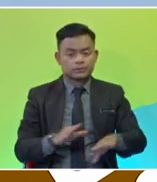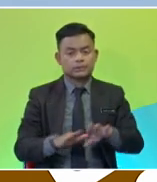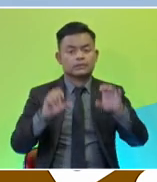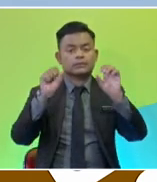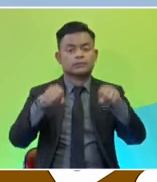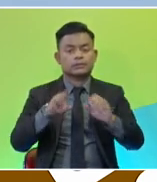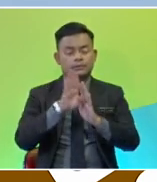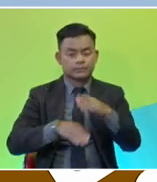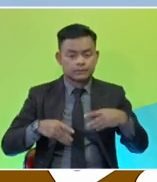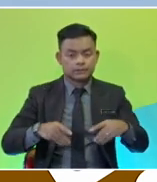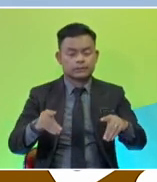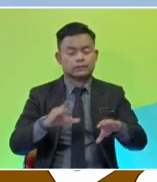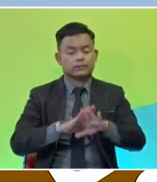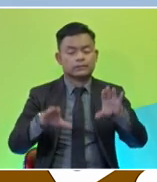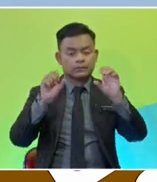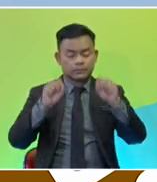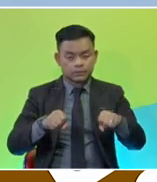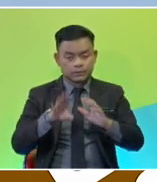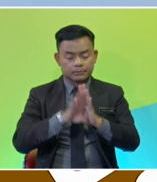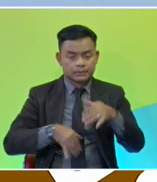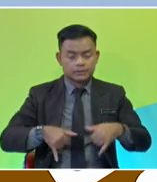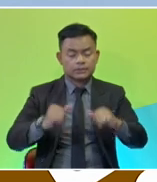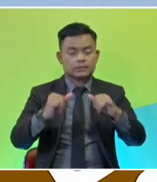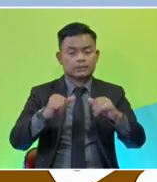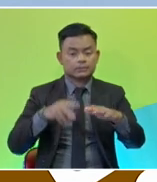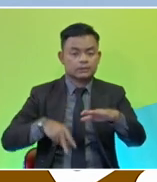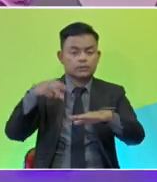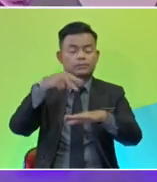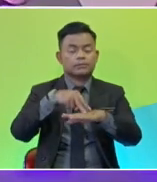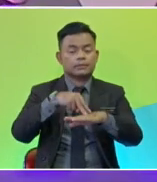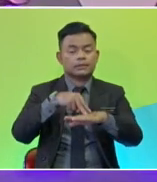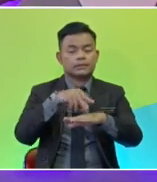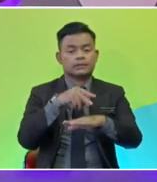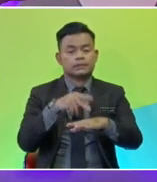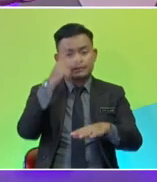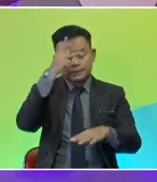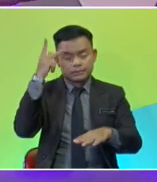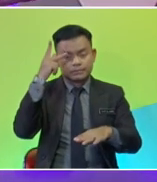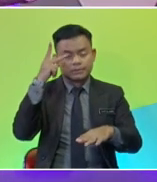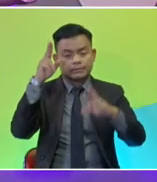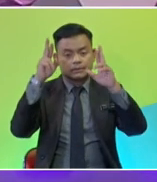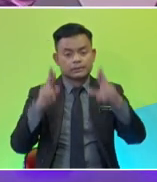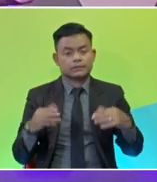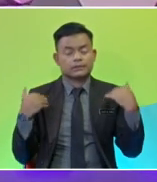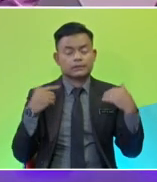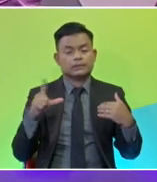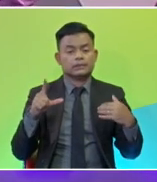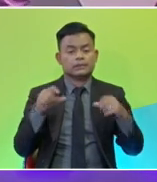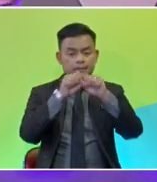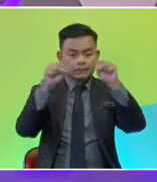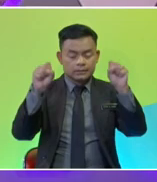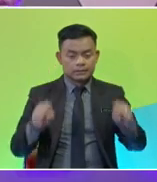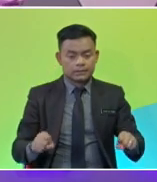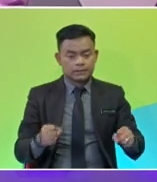tidak dapat berjalan melompat sebab rangka ialah sebagai sistem cekungan kepada